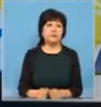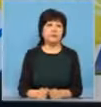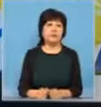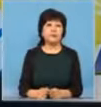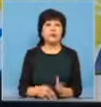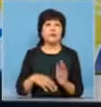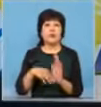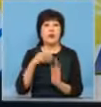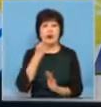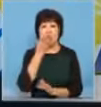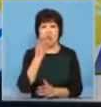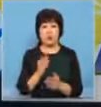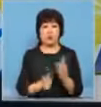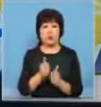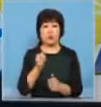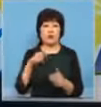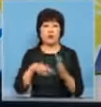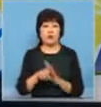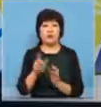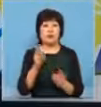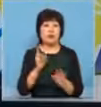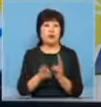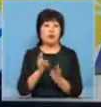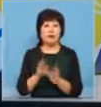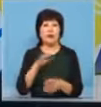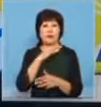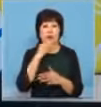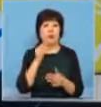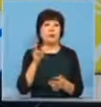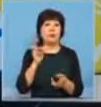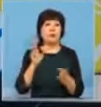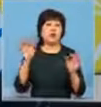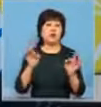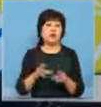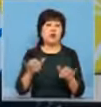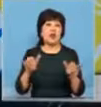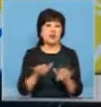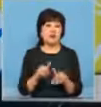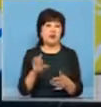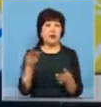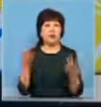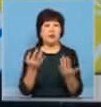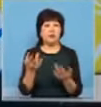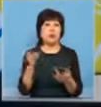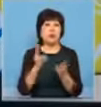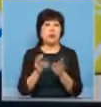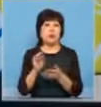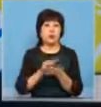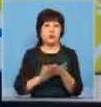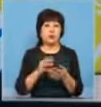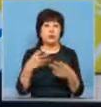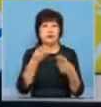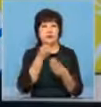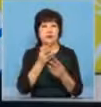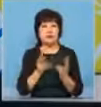Хороший конкурс организуется ежегодно среди поваров. Сейчас строится много ресторанов и кафе, где требуются молодые кулинары. Благодаря такому конкурсу мы выбираем